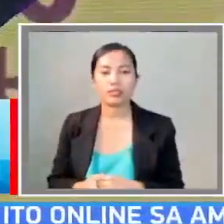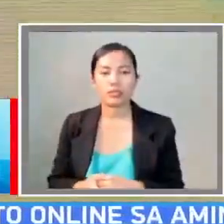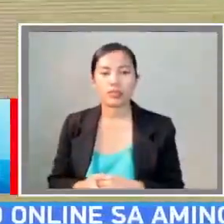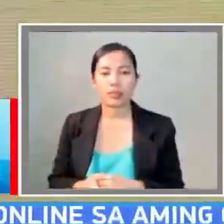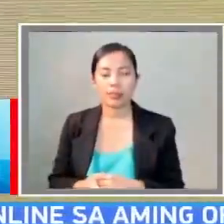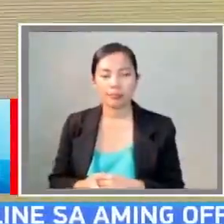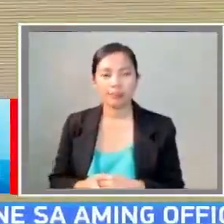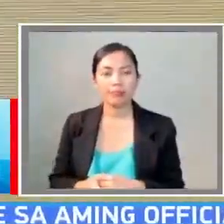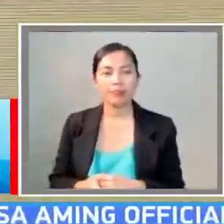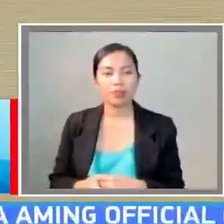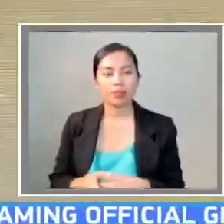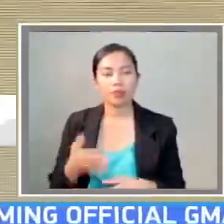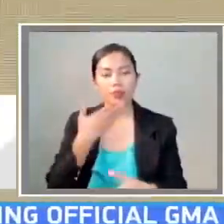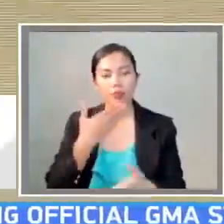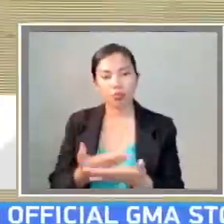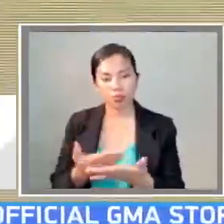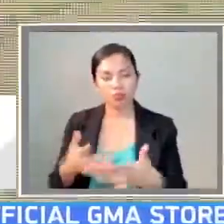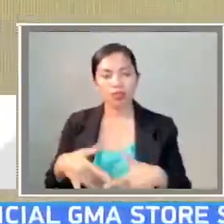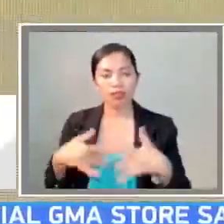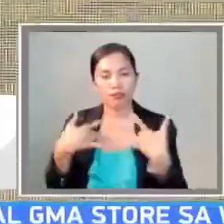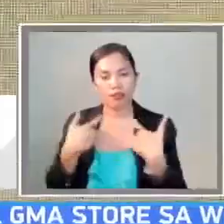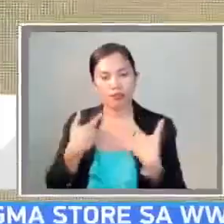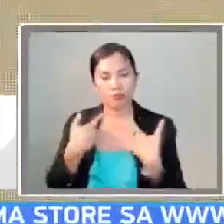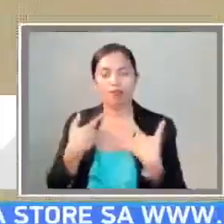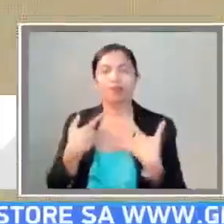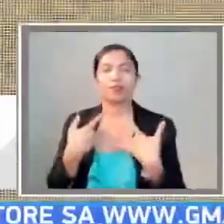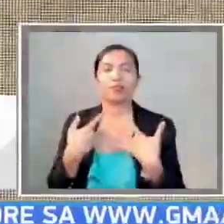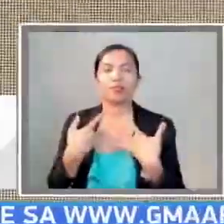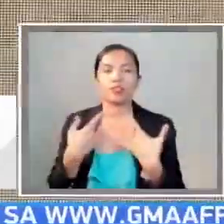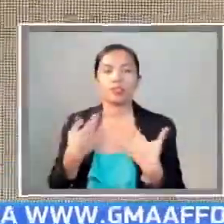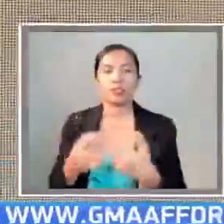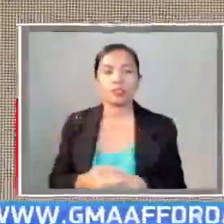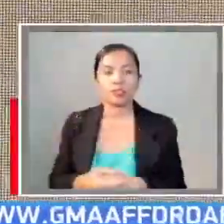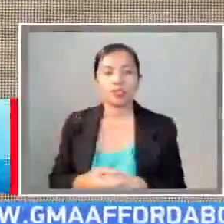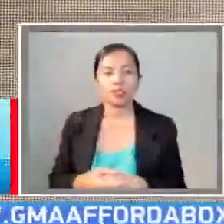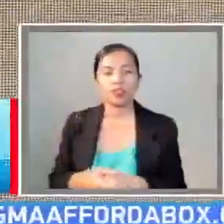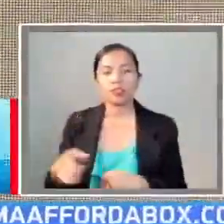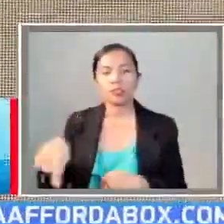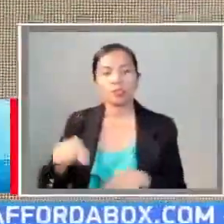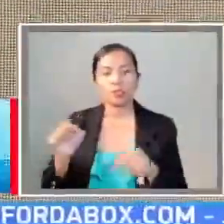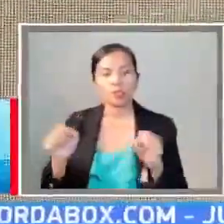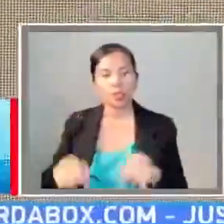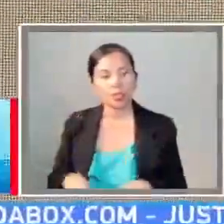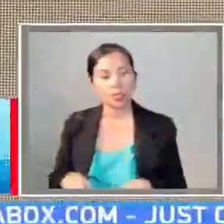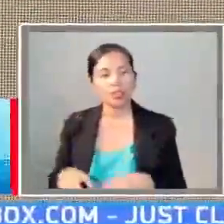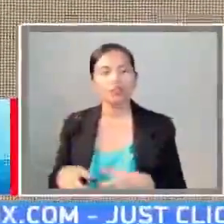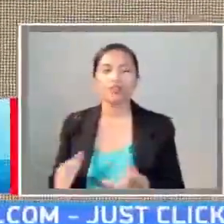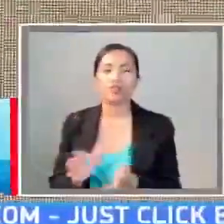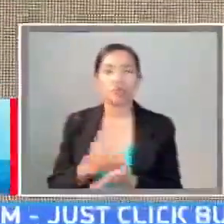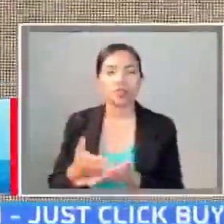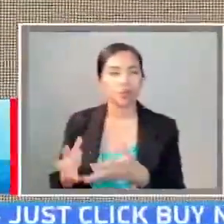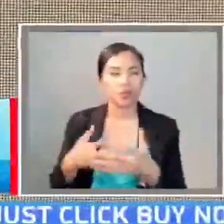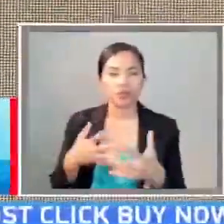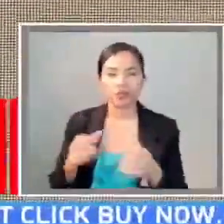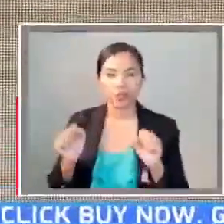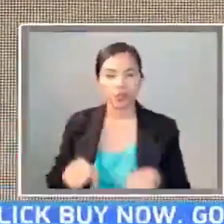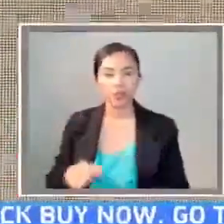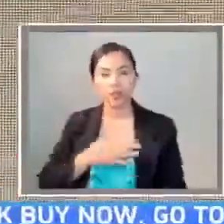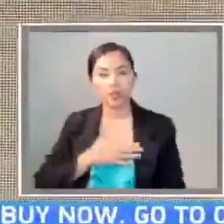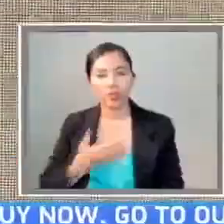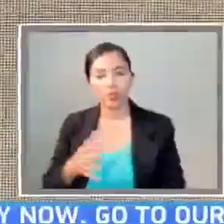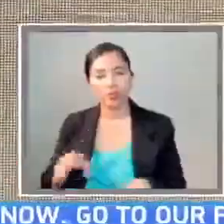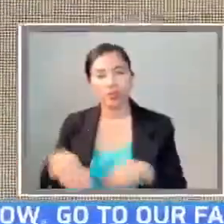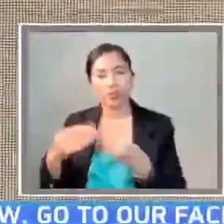buhay. Kaya you just only need to share what you can and what you will to give hope to one